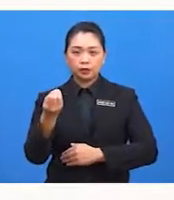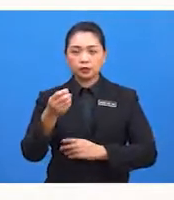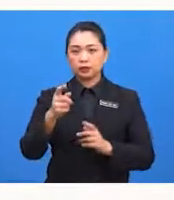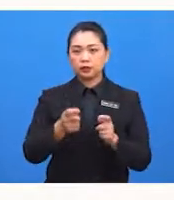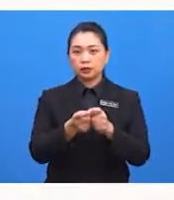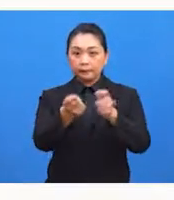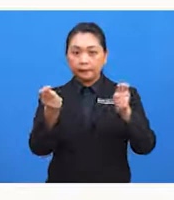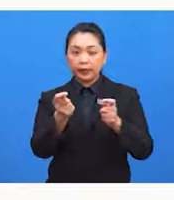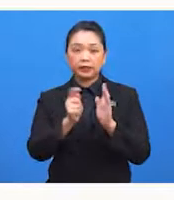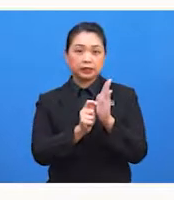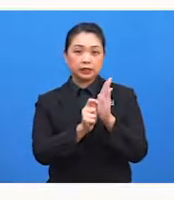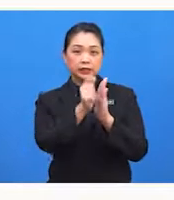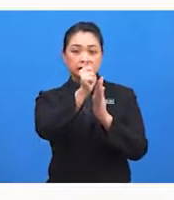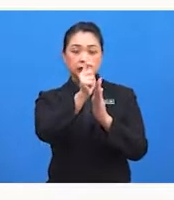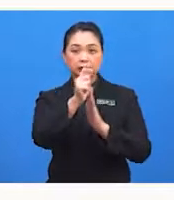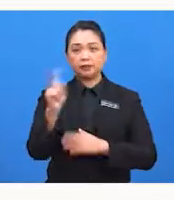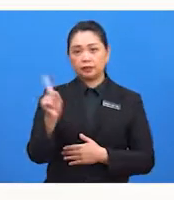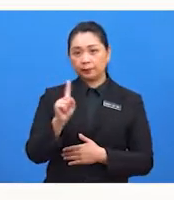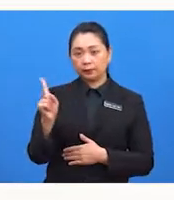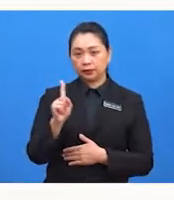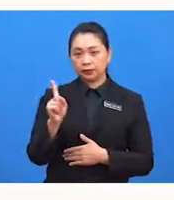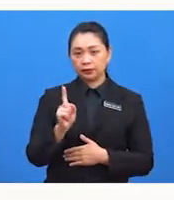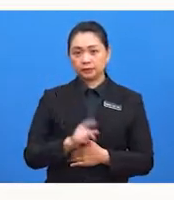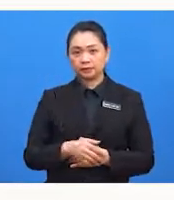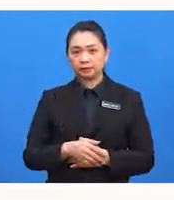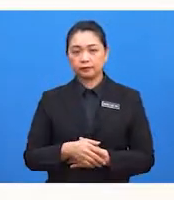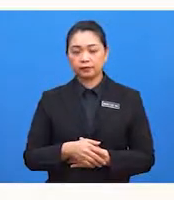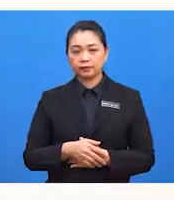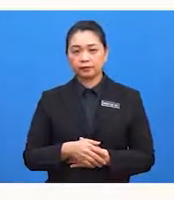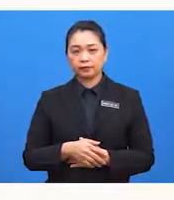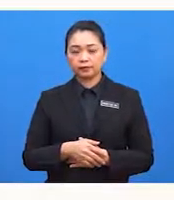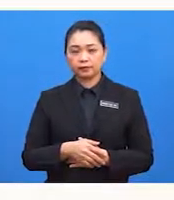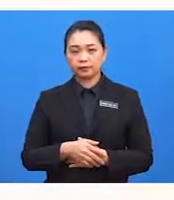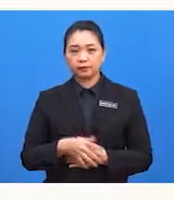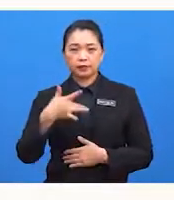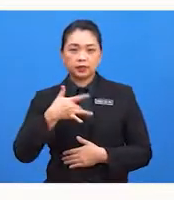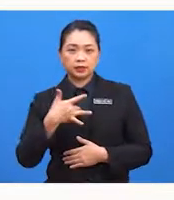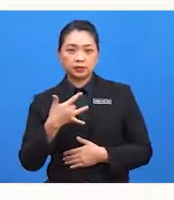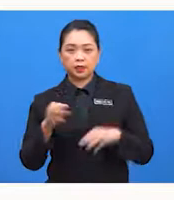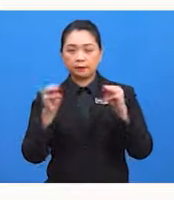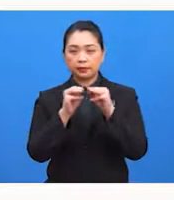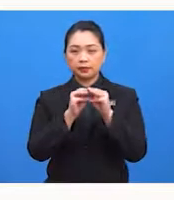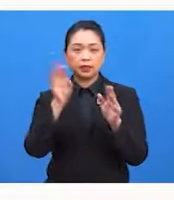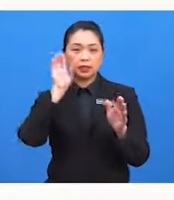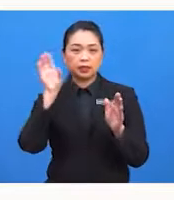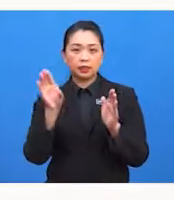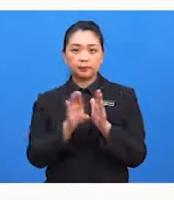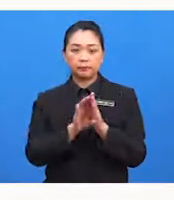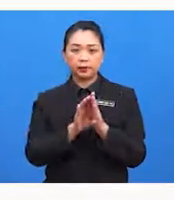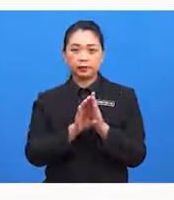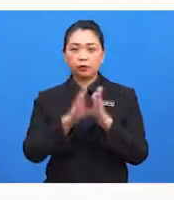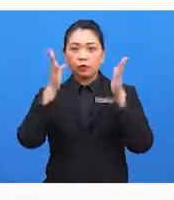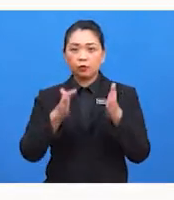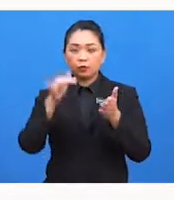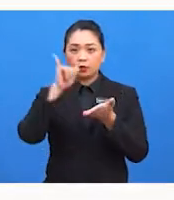tinggi yang mana perspektif seolah-olah digambarkan bermahati